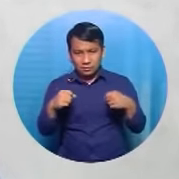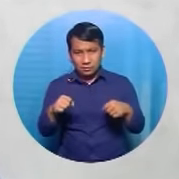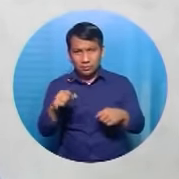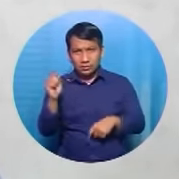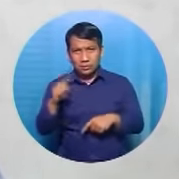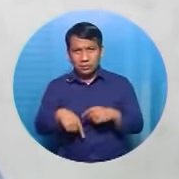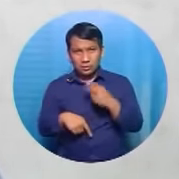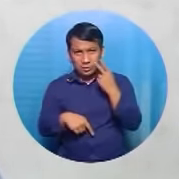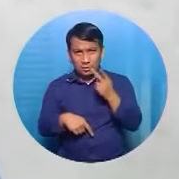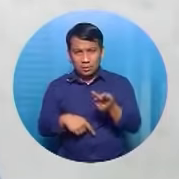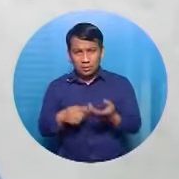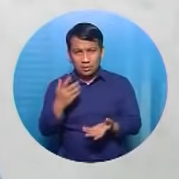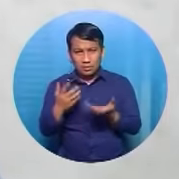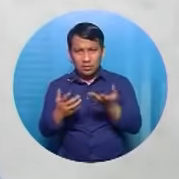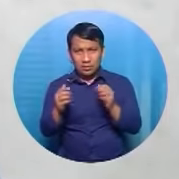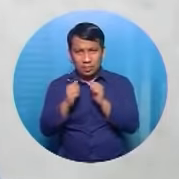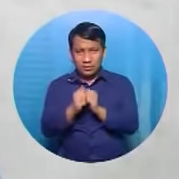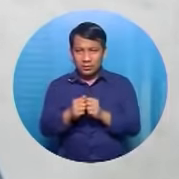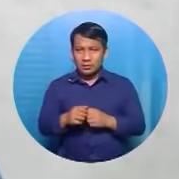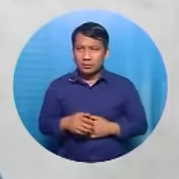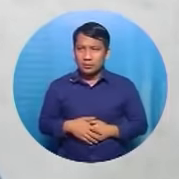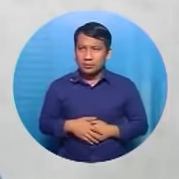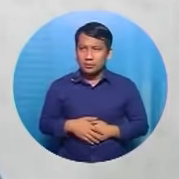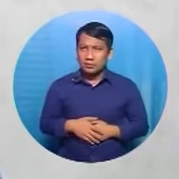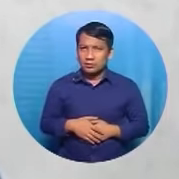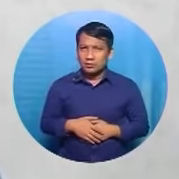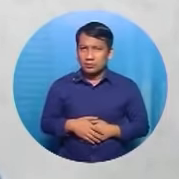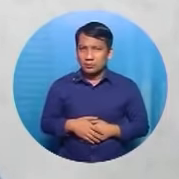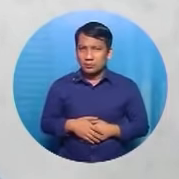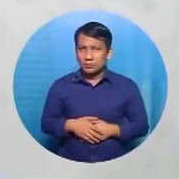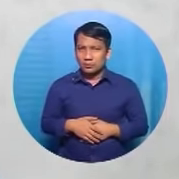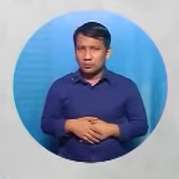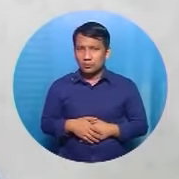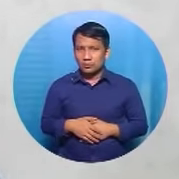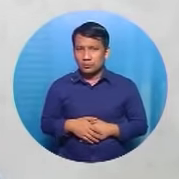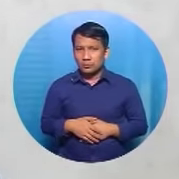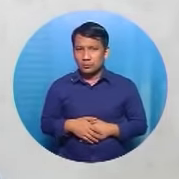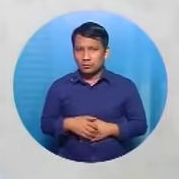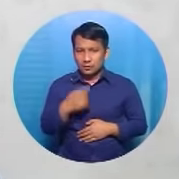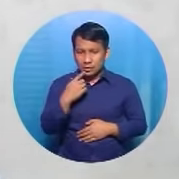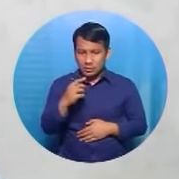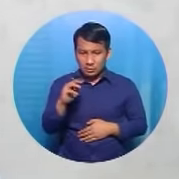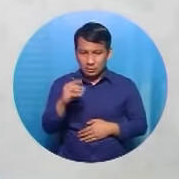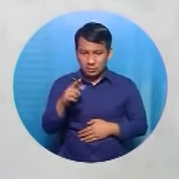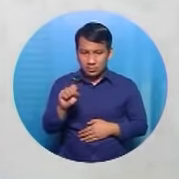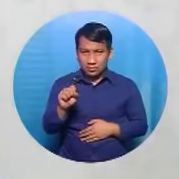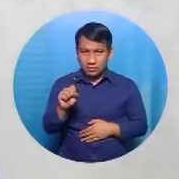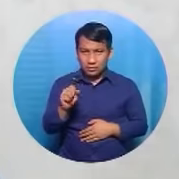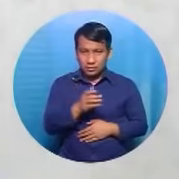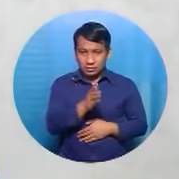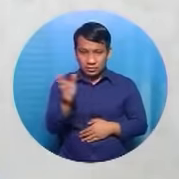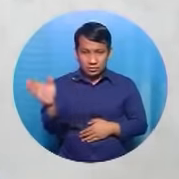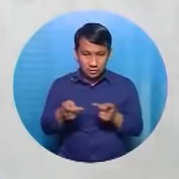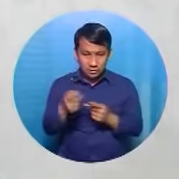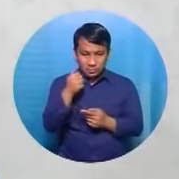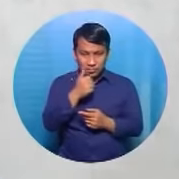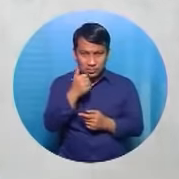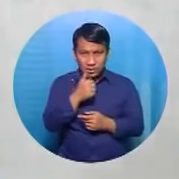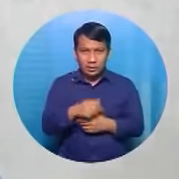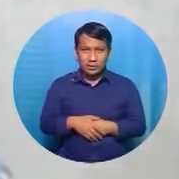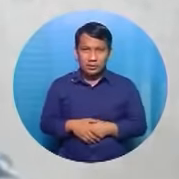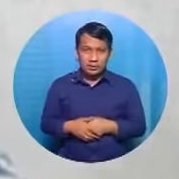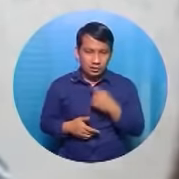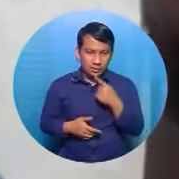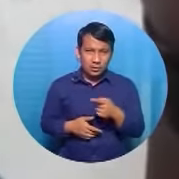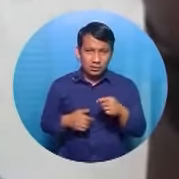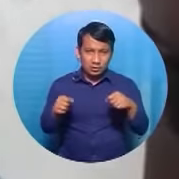ko. Okay. Kasi may kasamaan siya doon. Balik ulit tayo, kuya, sa Magikay kung saan yung lugar ng babae. Okay. Tapos